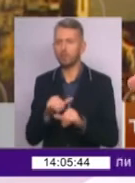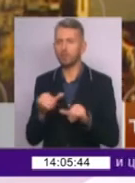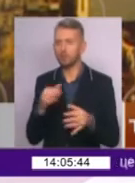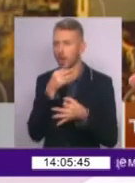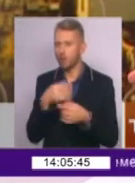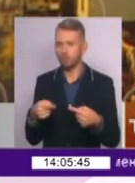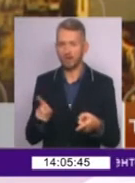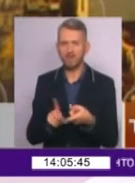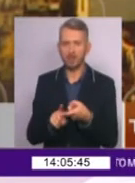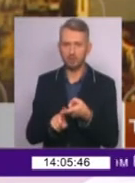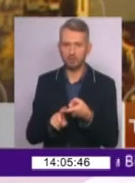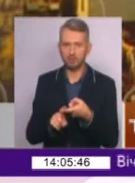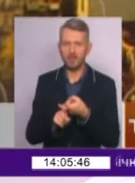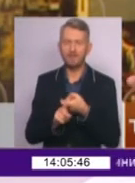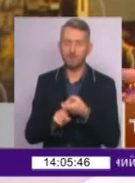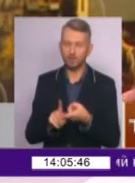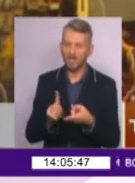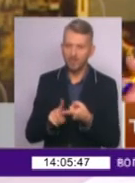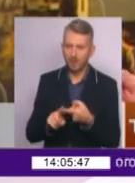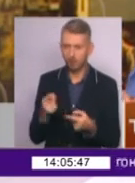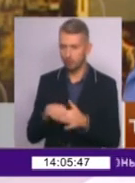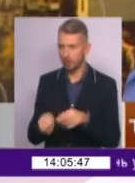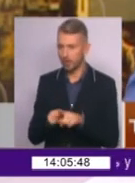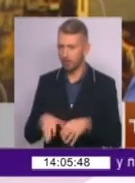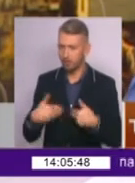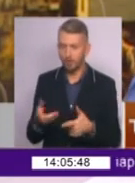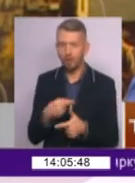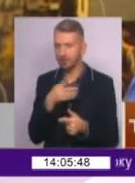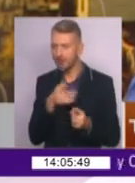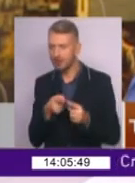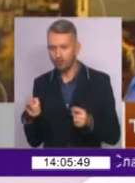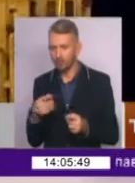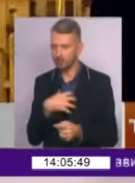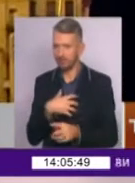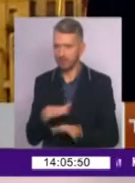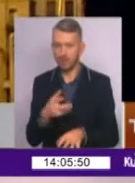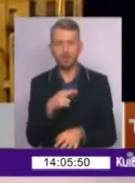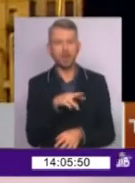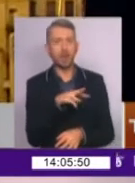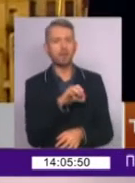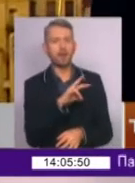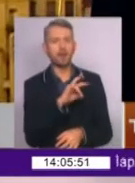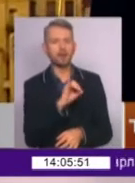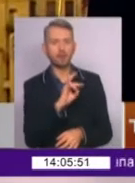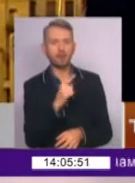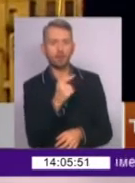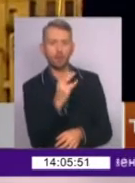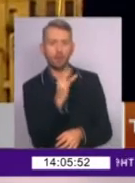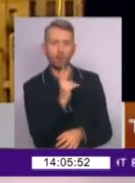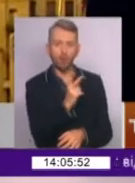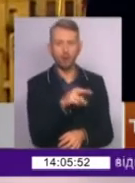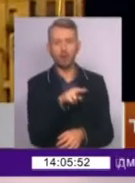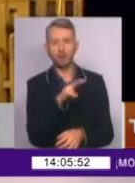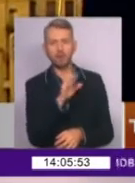тому і такі прояви. Чи ні? Чи тут сезонність ні до чого? Для менінгококової інфекції, так як саме для